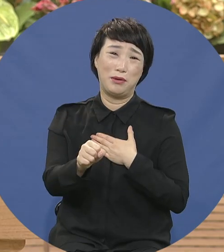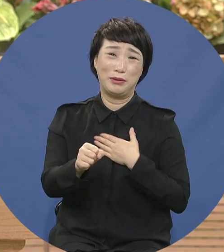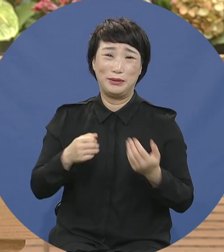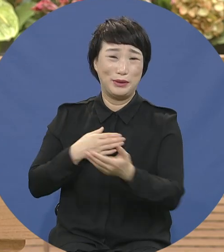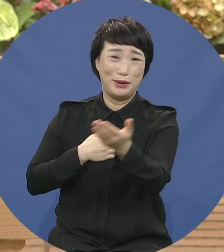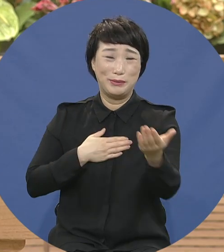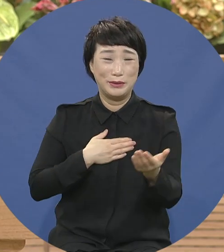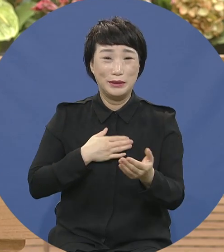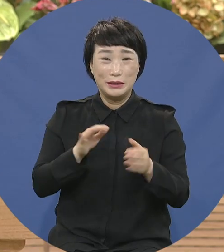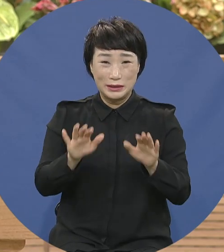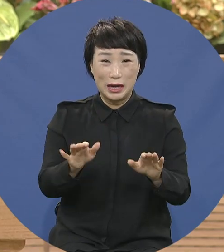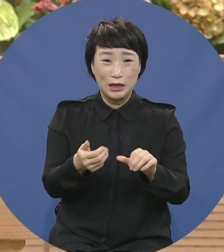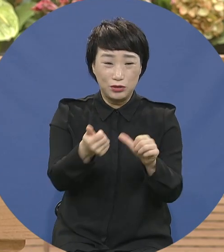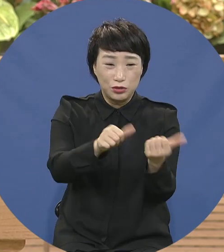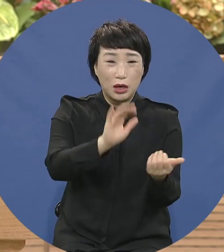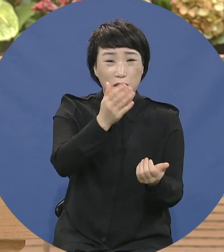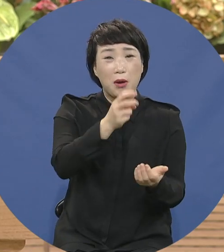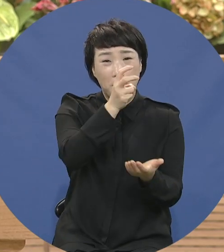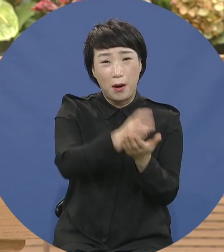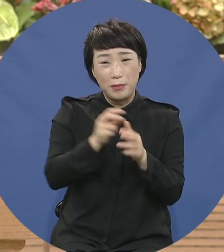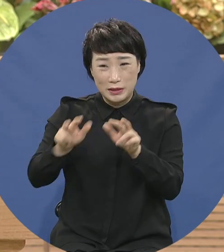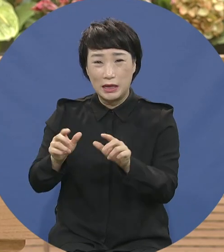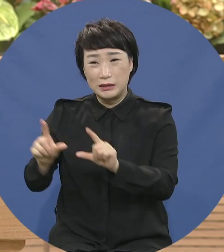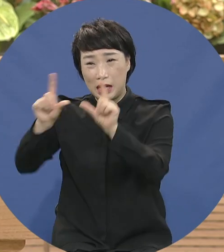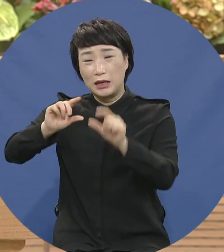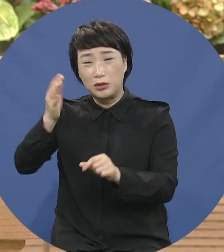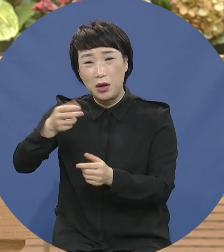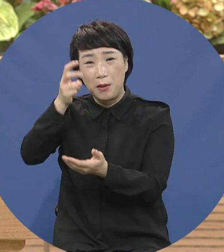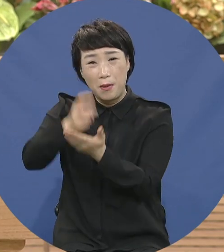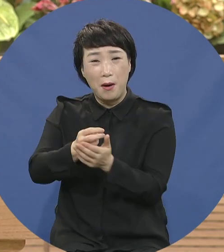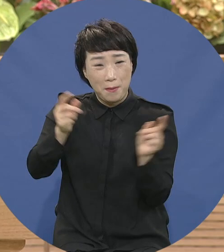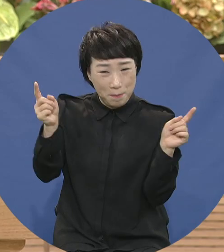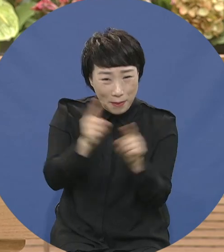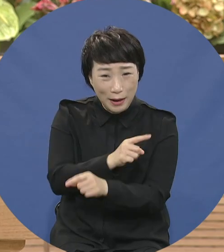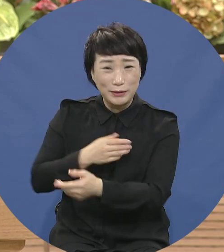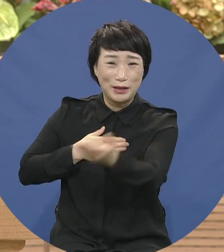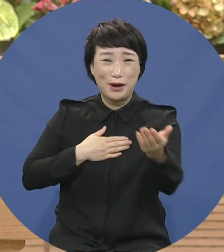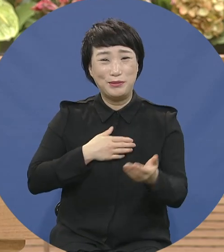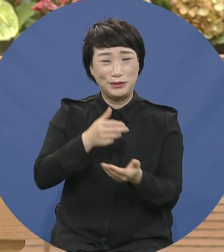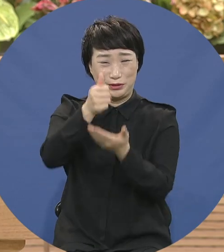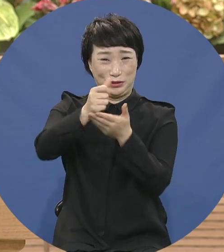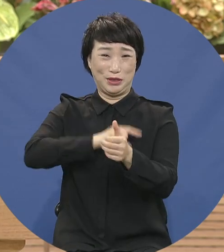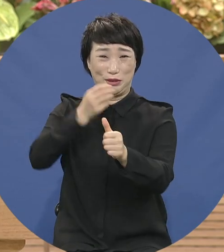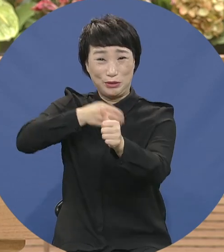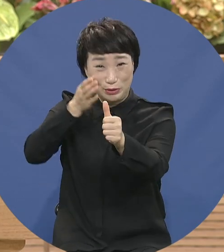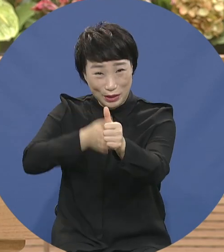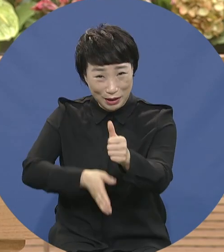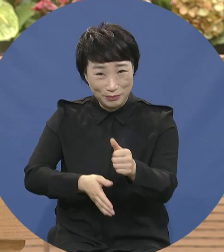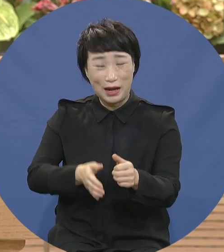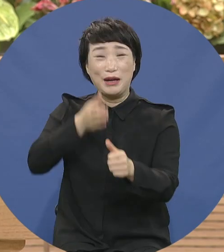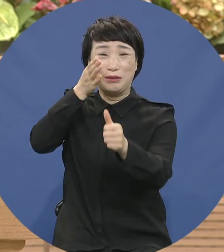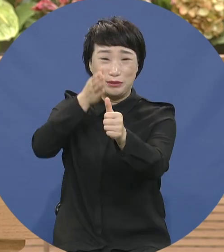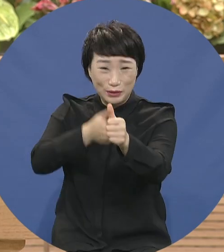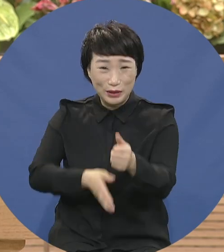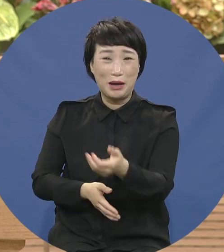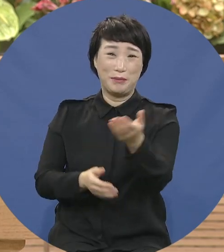여러분 속에 죽게 된 법이 살게 된 법으로 제정되는 시간 되기를 주님의 이름으로 축원합니다.